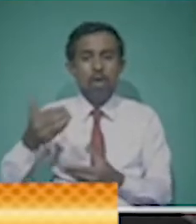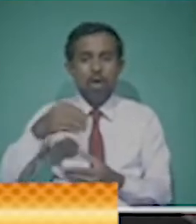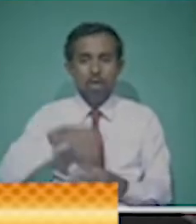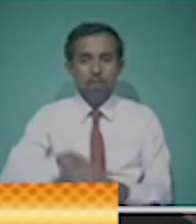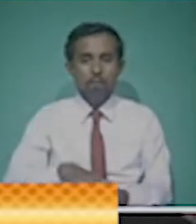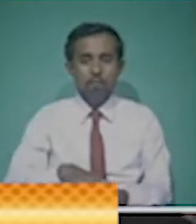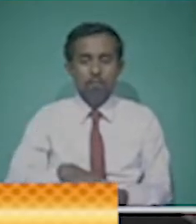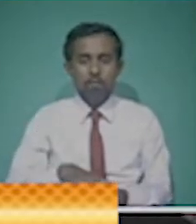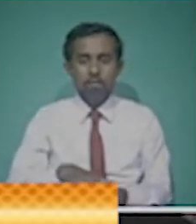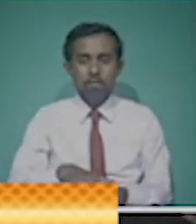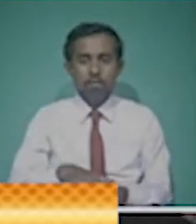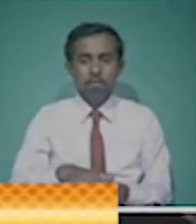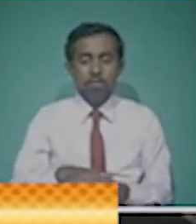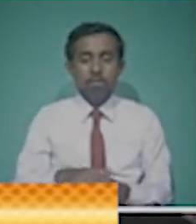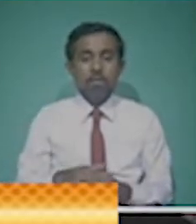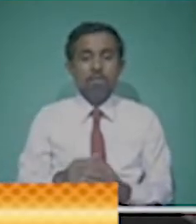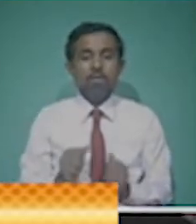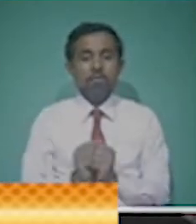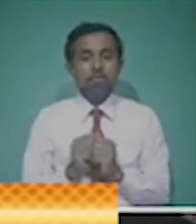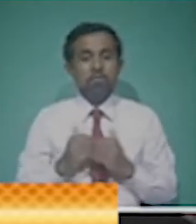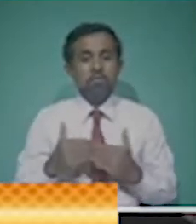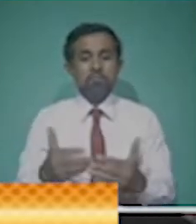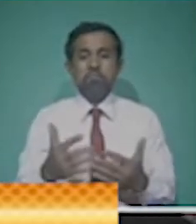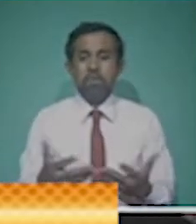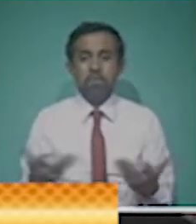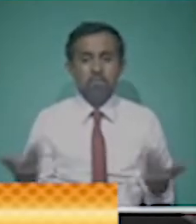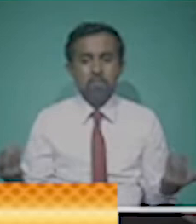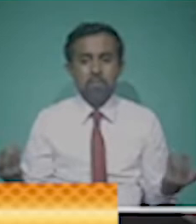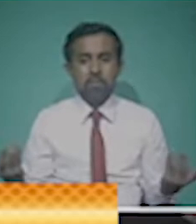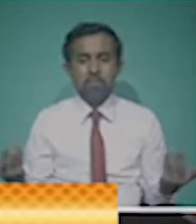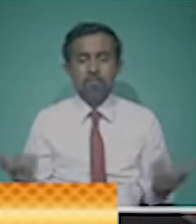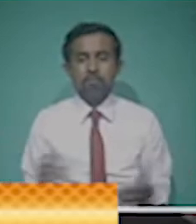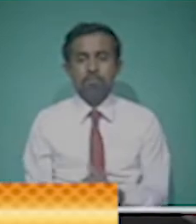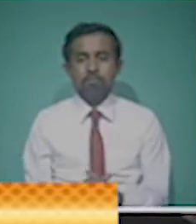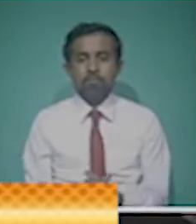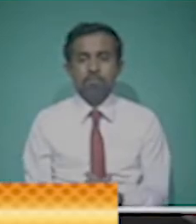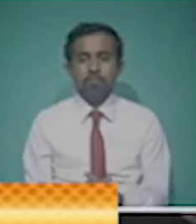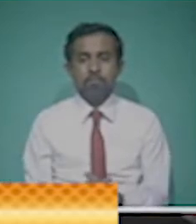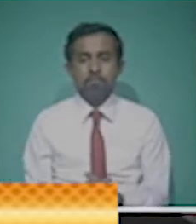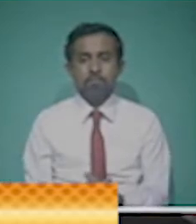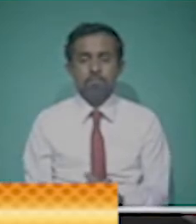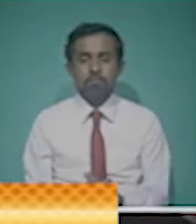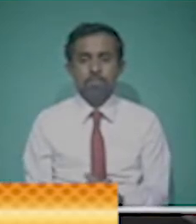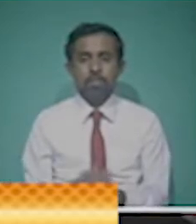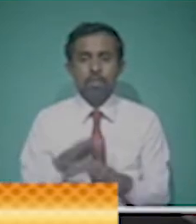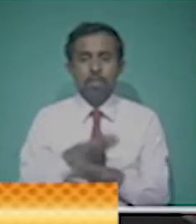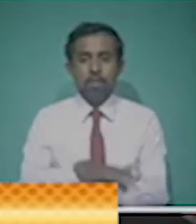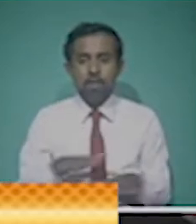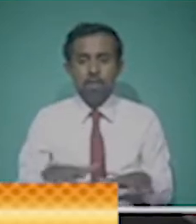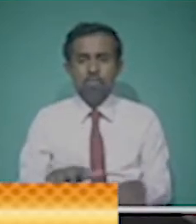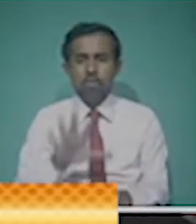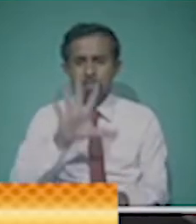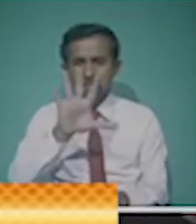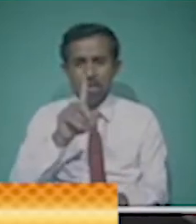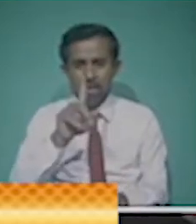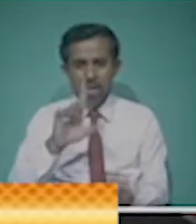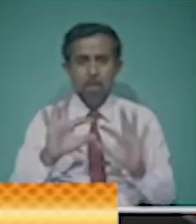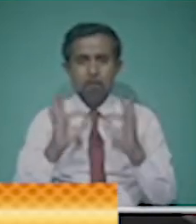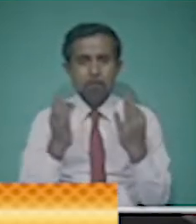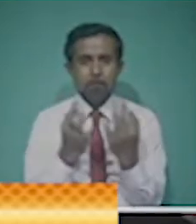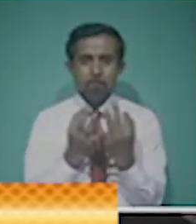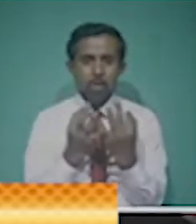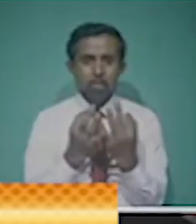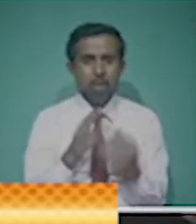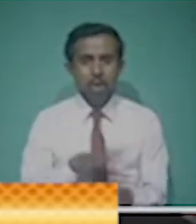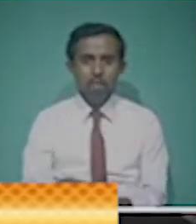ஒரு குடும்பத்திலே 5 பிள்ளைகள் இருந்தால் ஒரு பிள்ளை மட்டும் மிக மோசமாக நிலையிலே இருப்பது அந்த குடும்பத்திற்கு நல்லதல்ல. அதே போல தான்